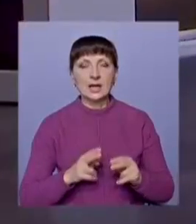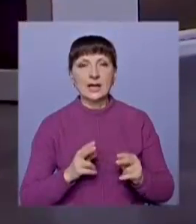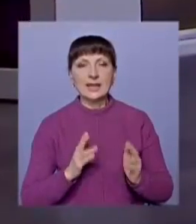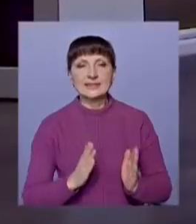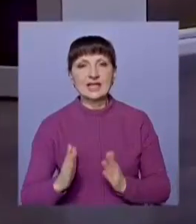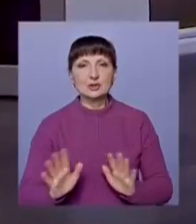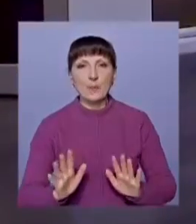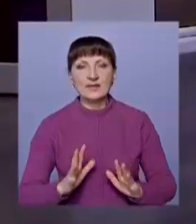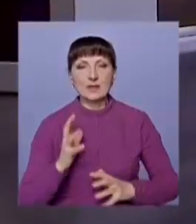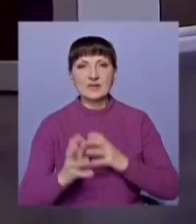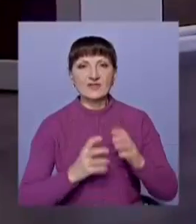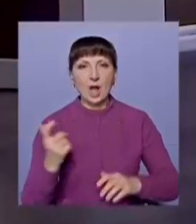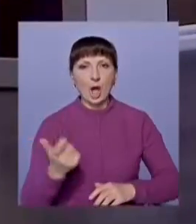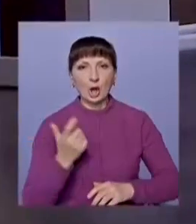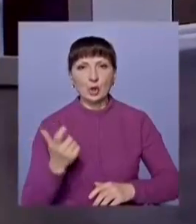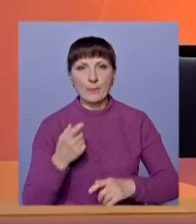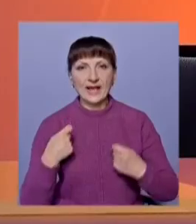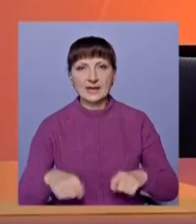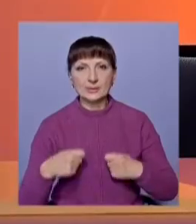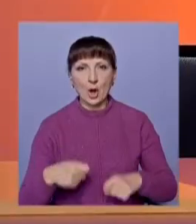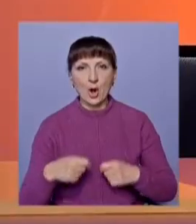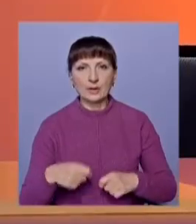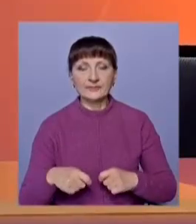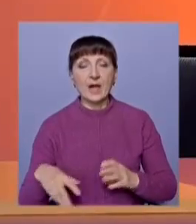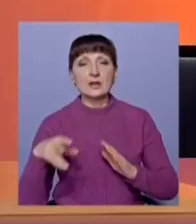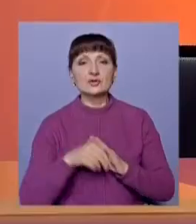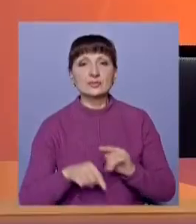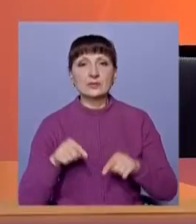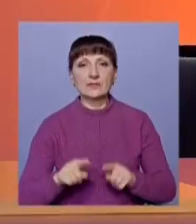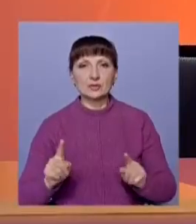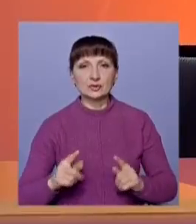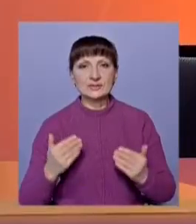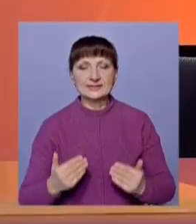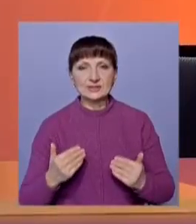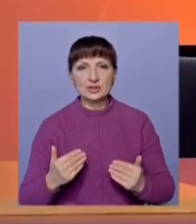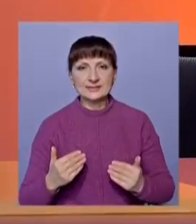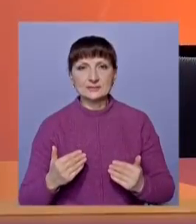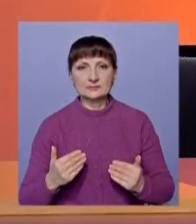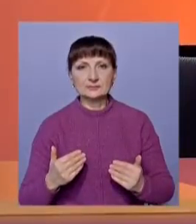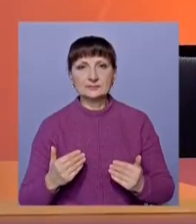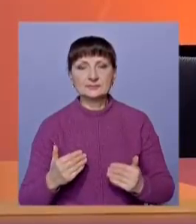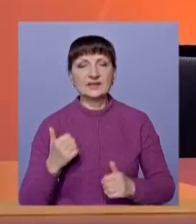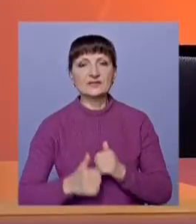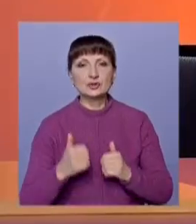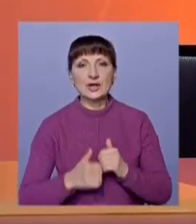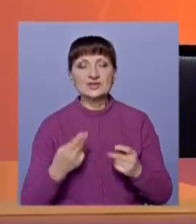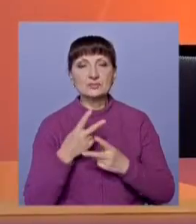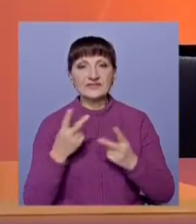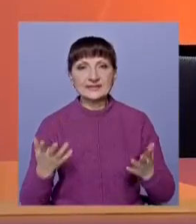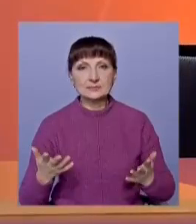нестабильность на мировых экономических рынках. А с учетом того, что сейчас все чаще мы